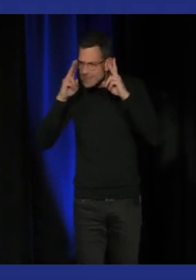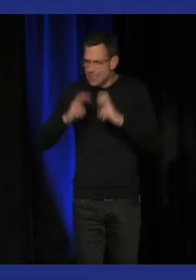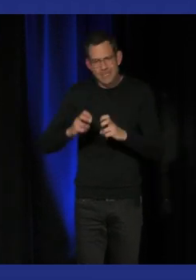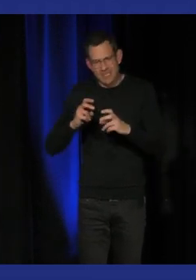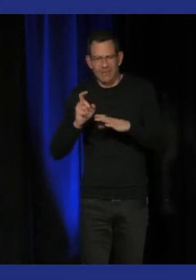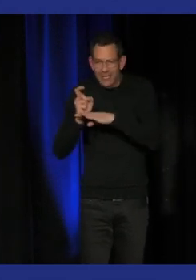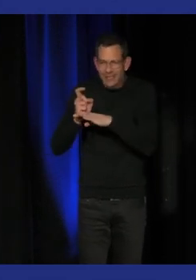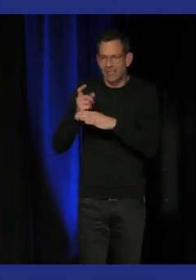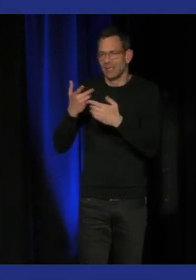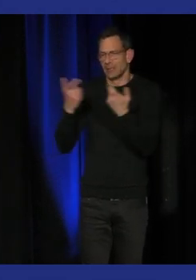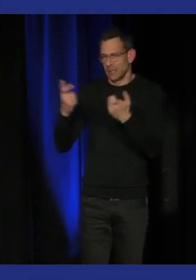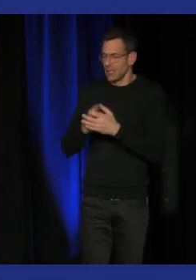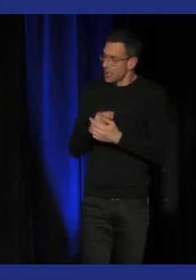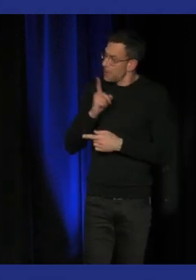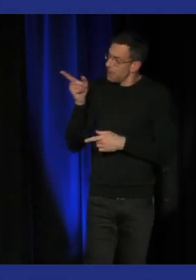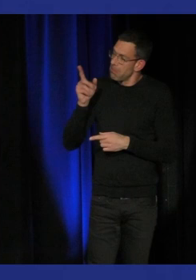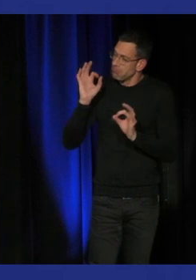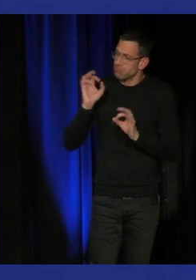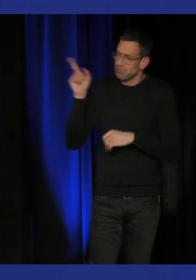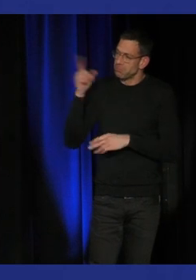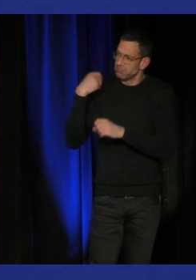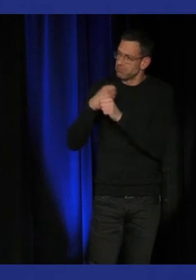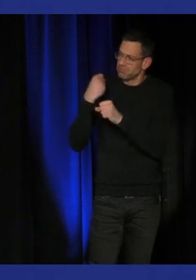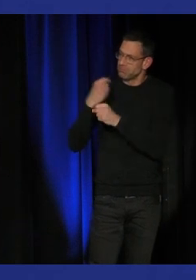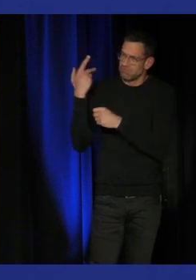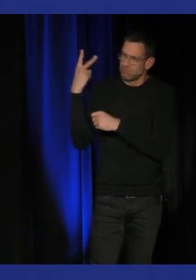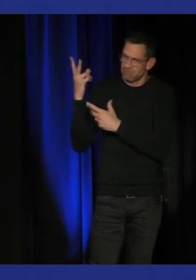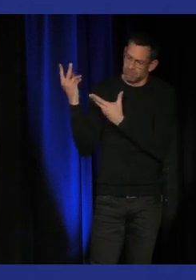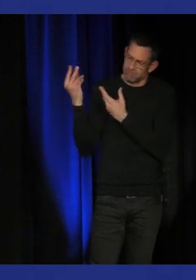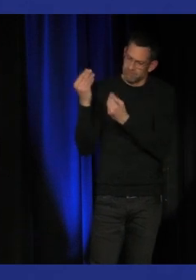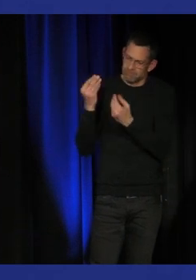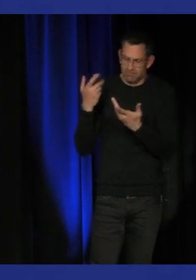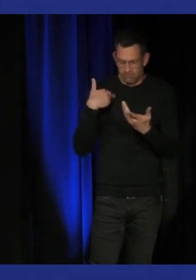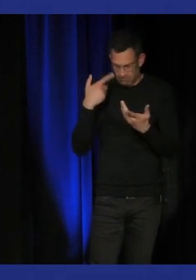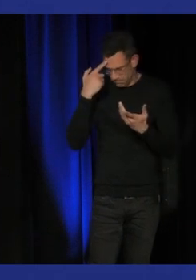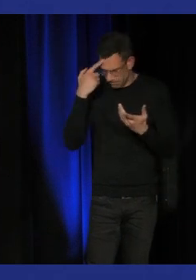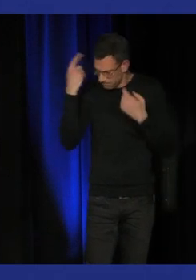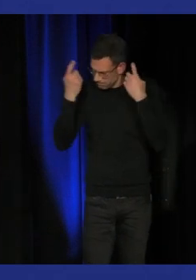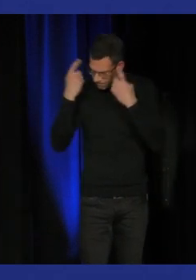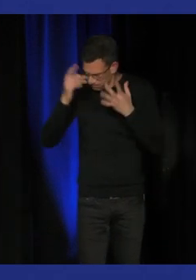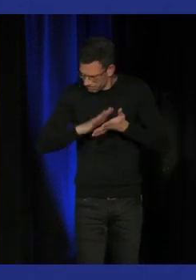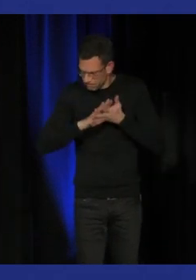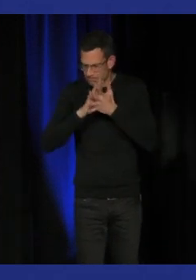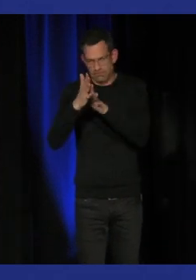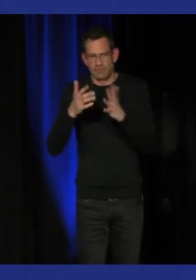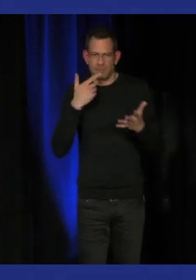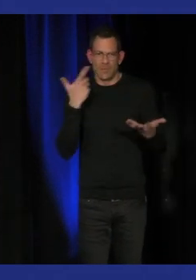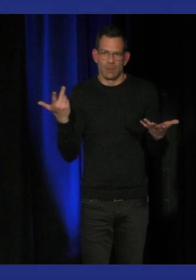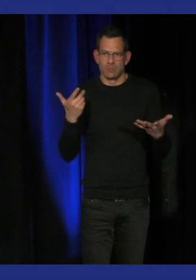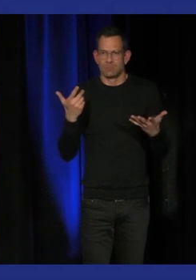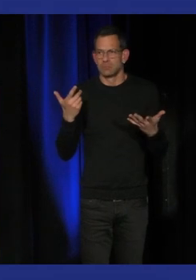je pense que votre travail, il aide vraiment à continuer à prolonger cette remise en cause de la